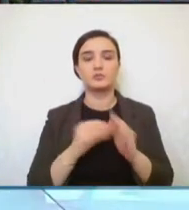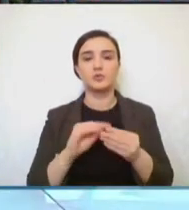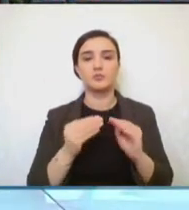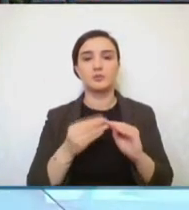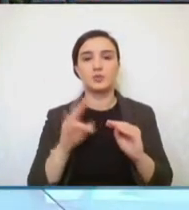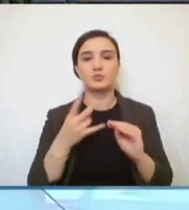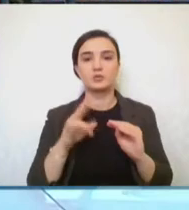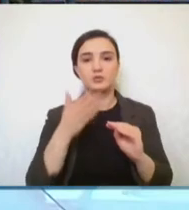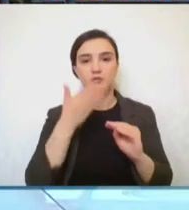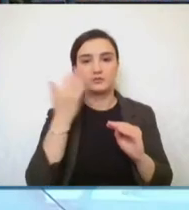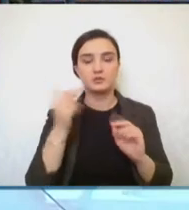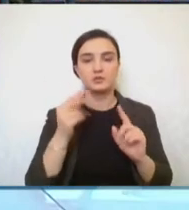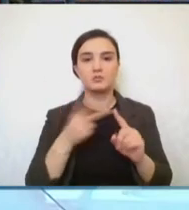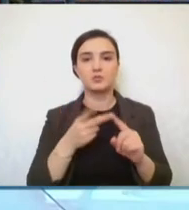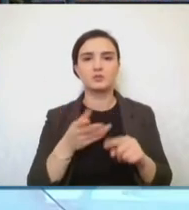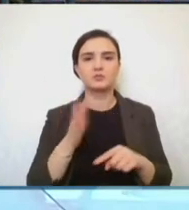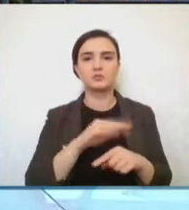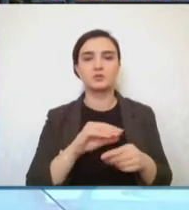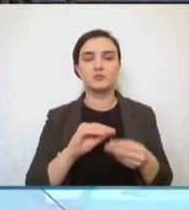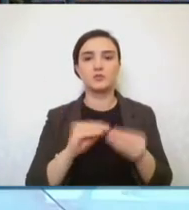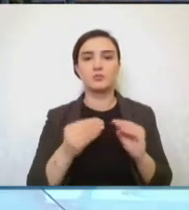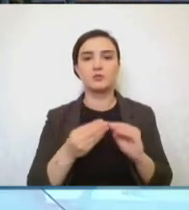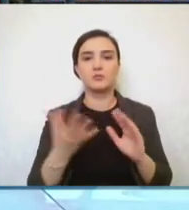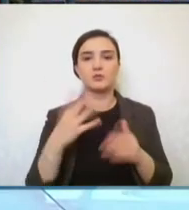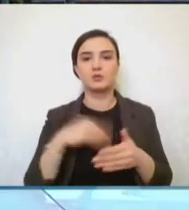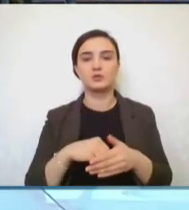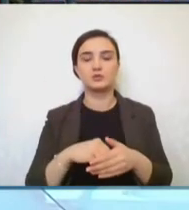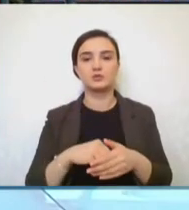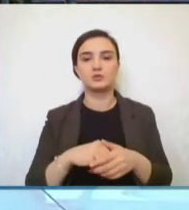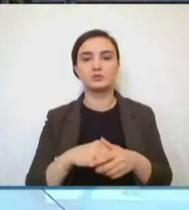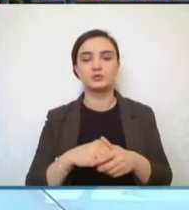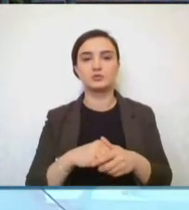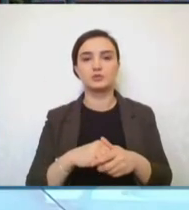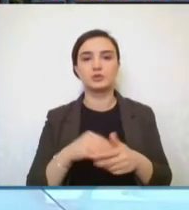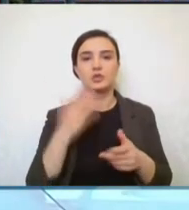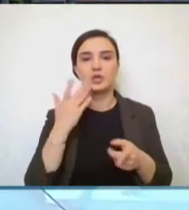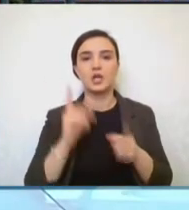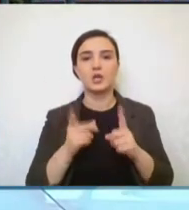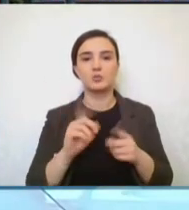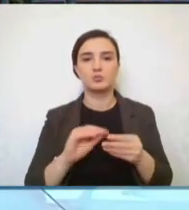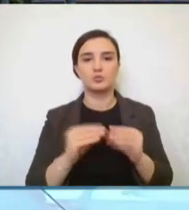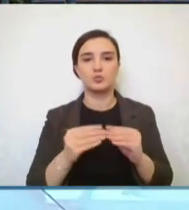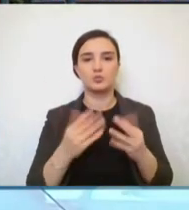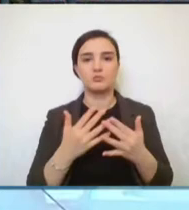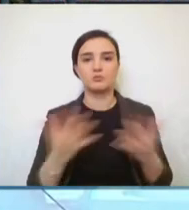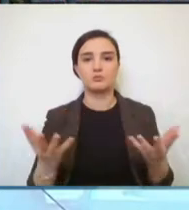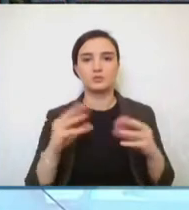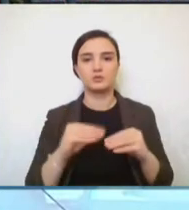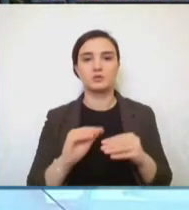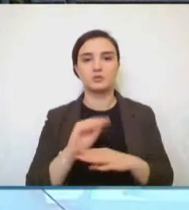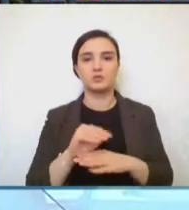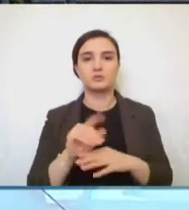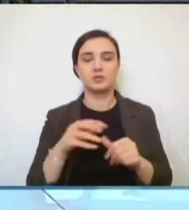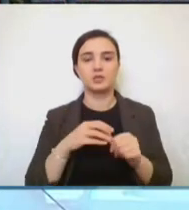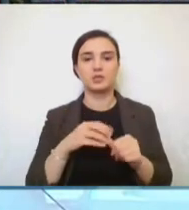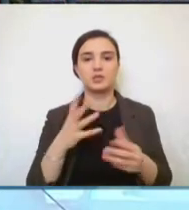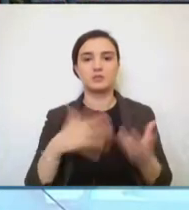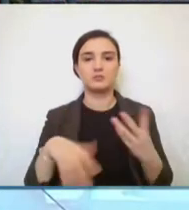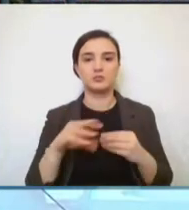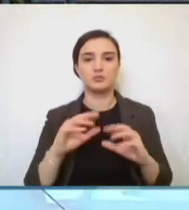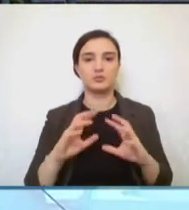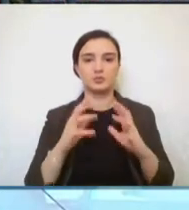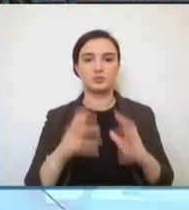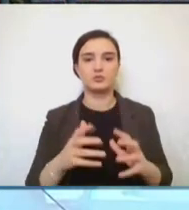მეორე მხრივ კოვიდის პრობლემაში მასკირებული რეალური პრობლემები კიდე დამატებით, რომელიც ლიდერია მსოფლიოში.